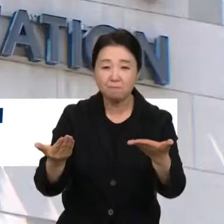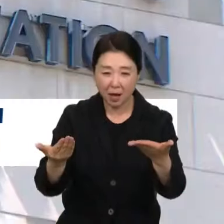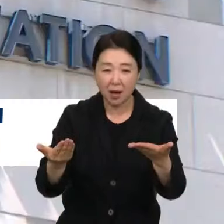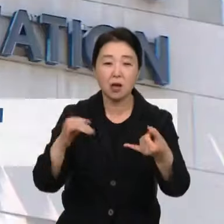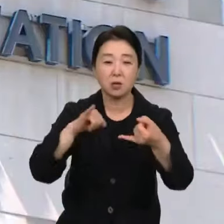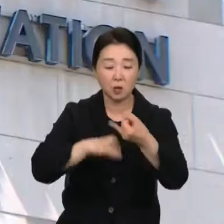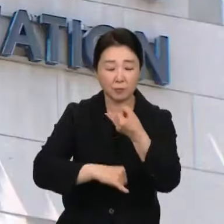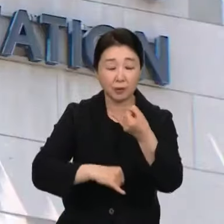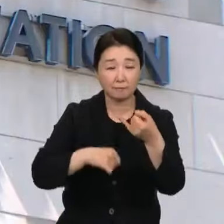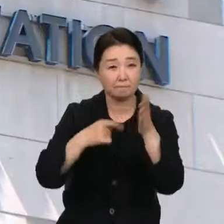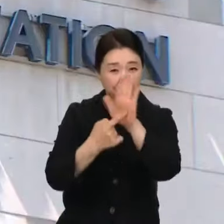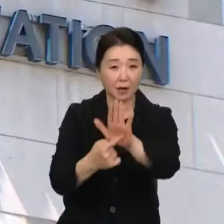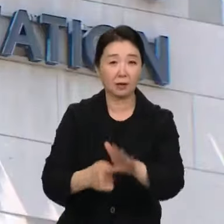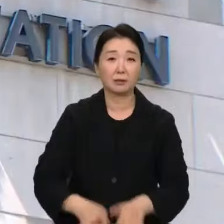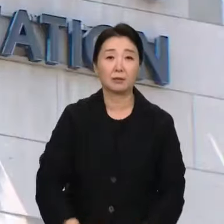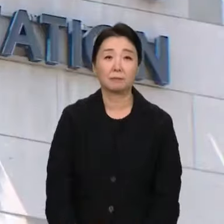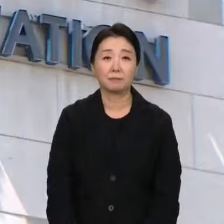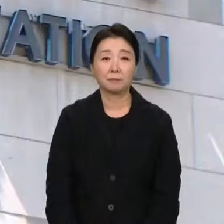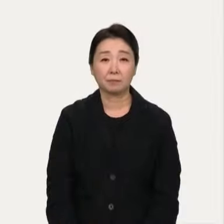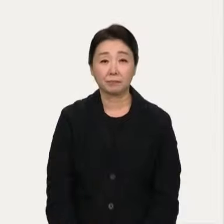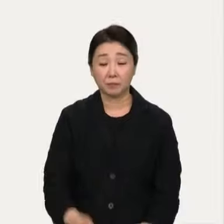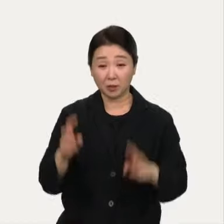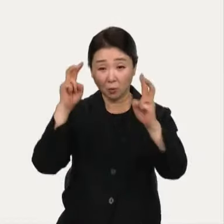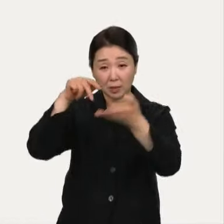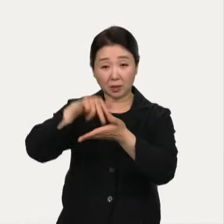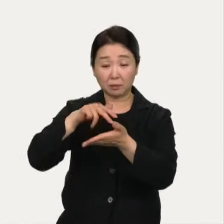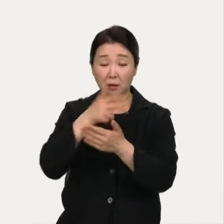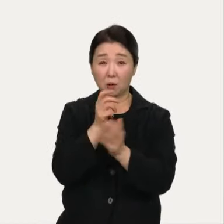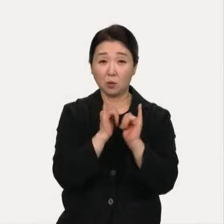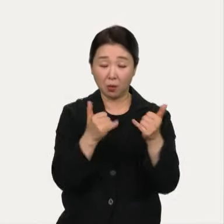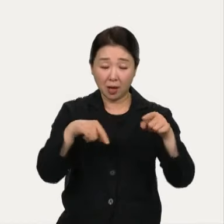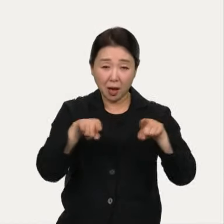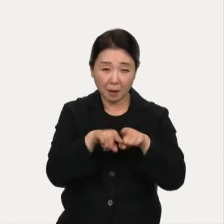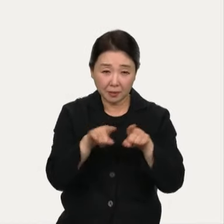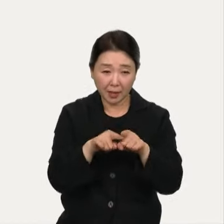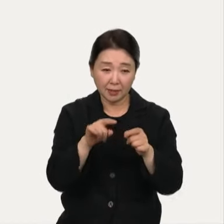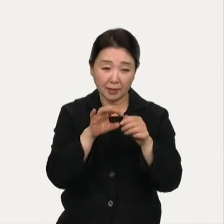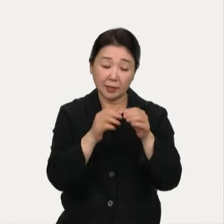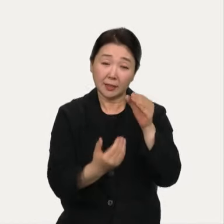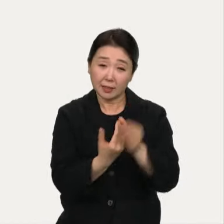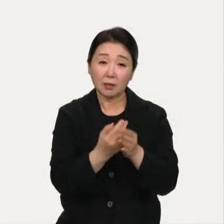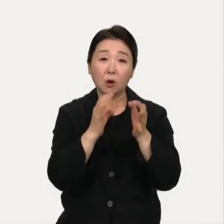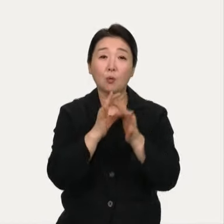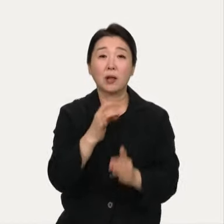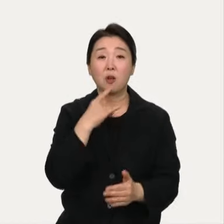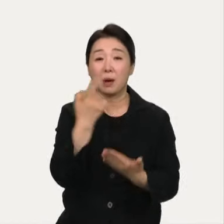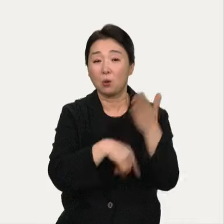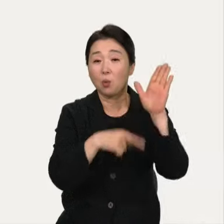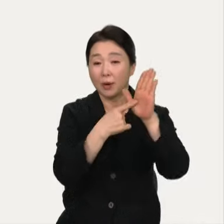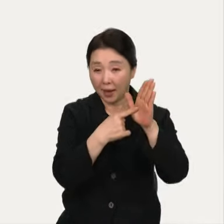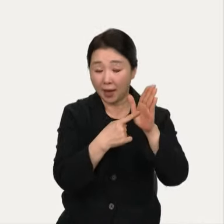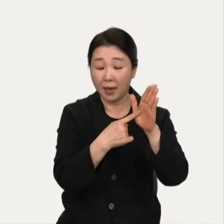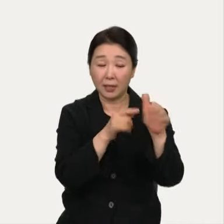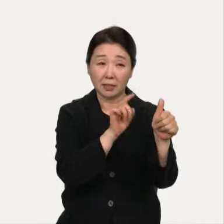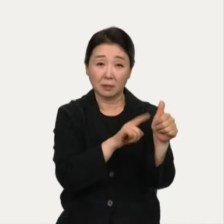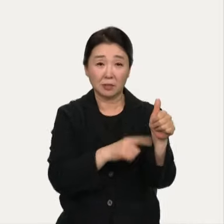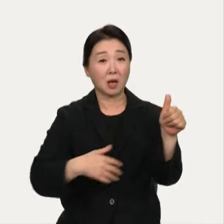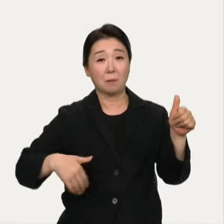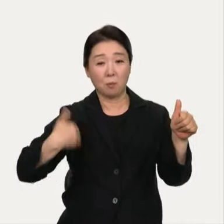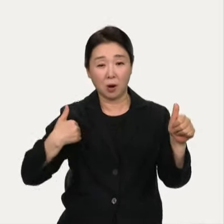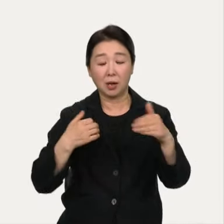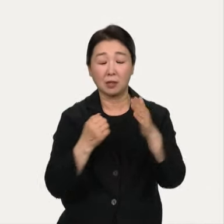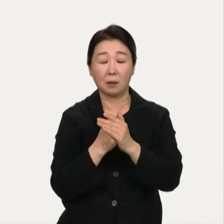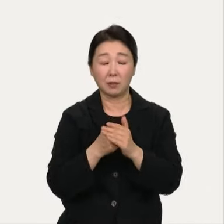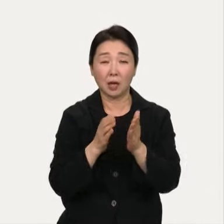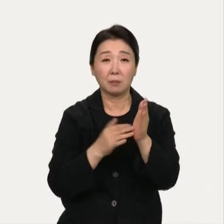것으로 확인됐습니다. 소속사 측은 변호인 입회 하에 사건과 관련된 것만 공개한다는 걸 김 씨가 몰라서